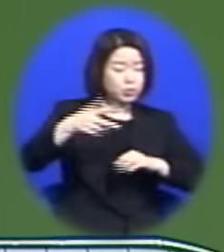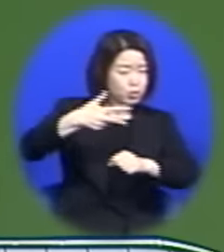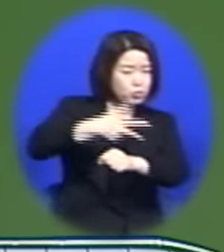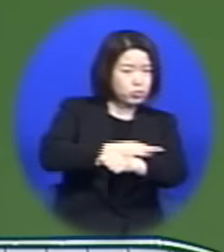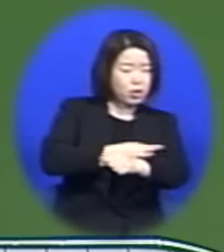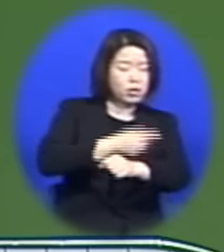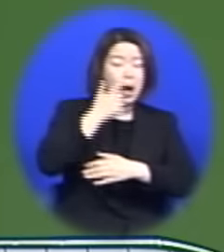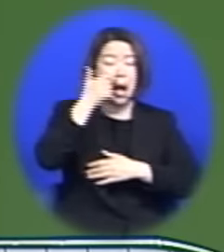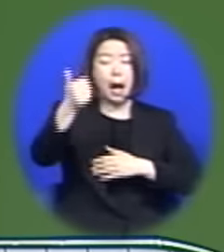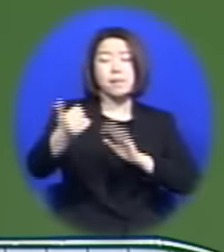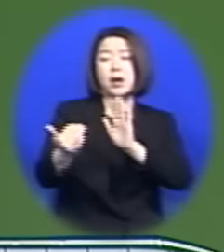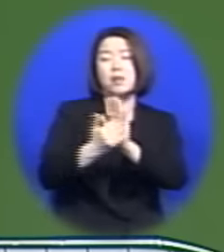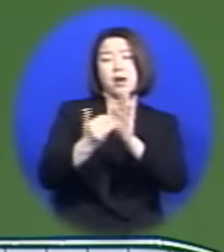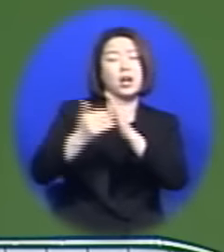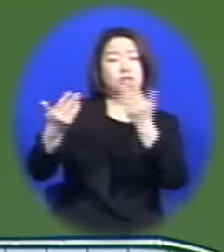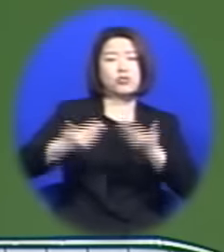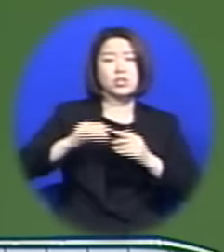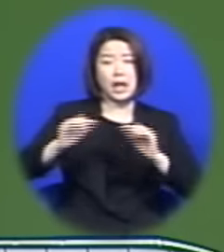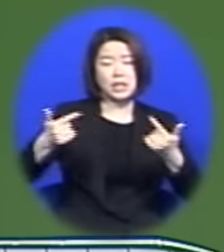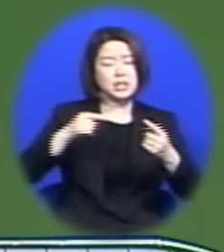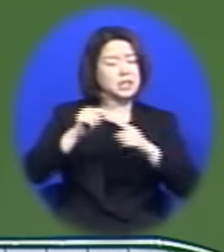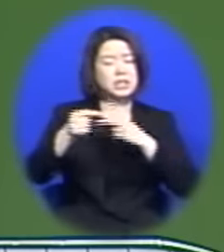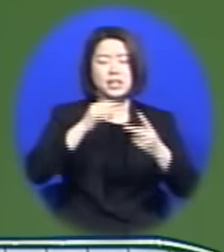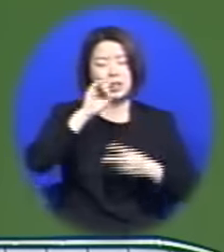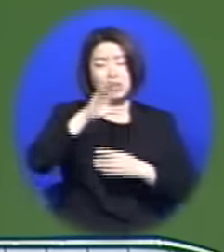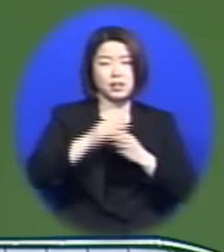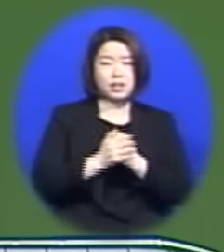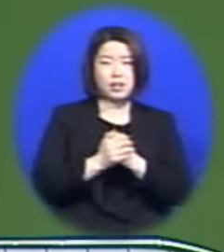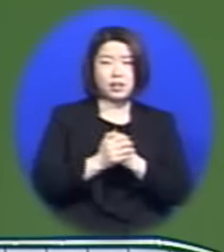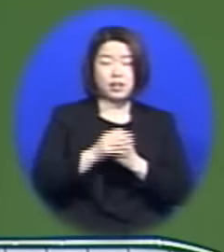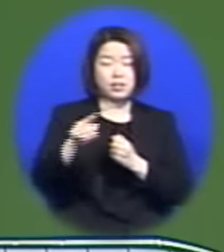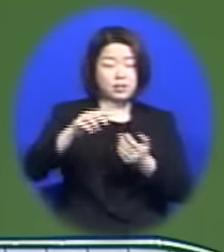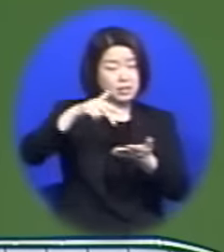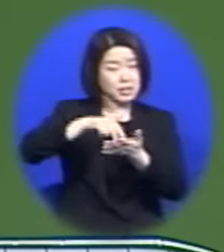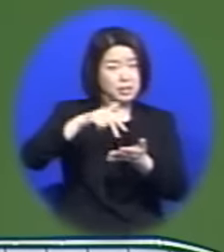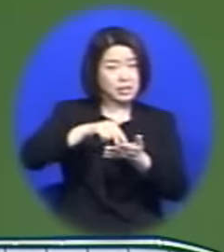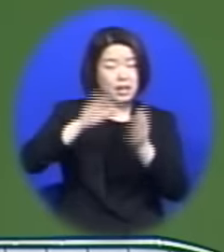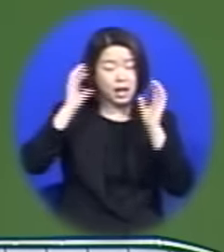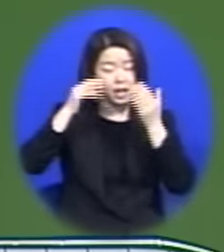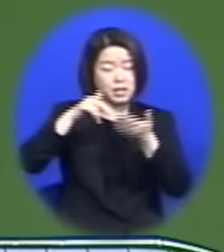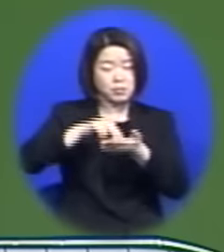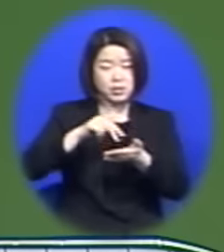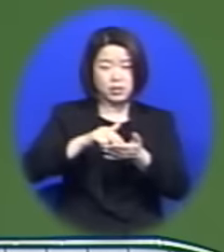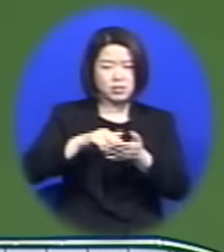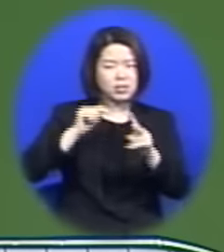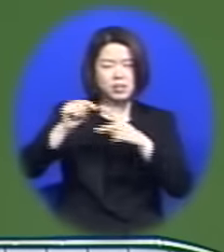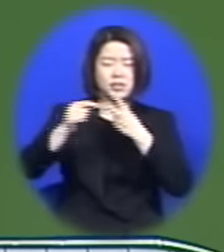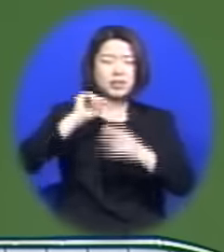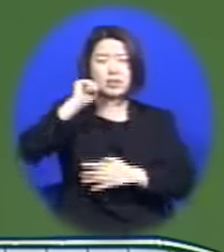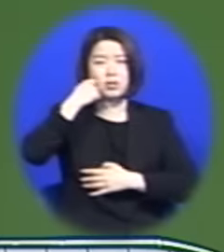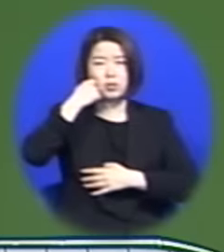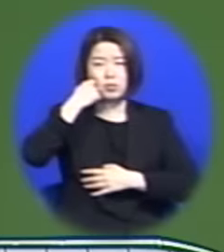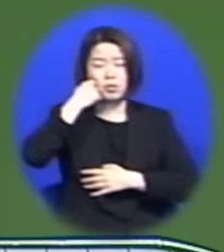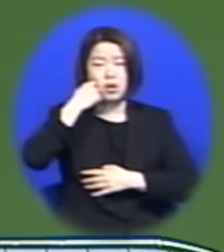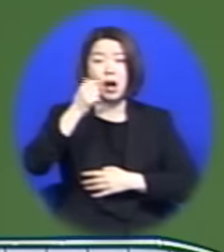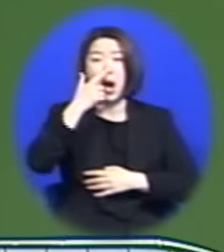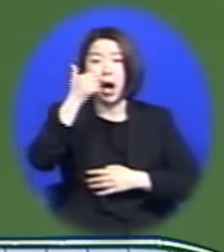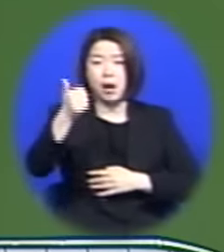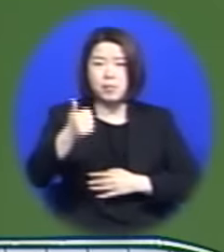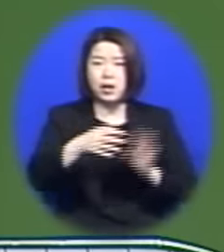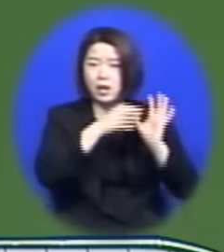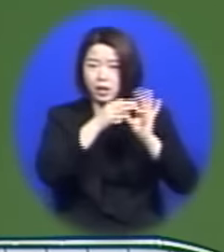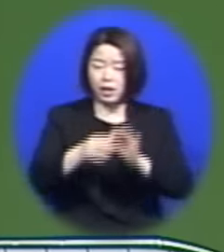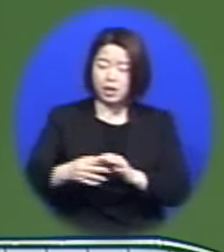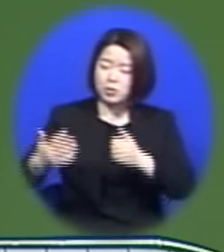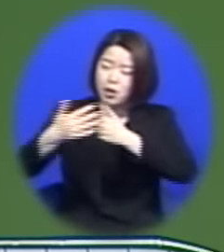주지 않을까 그것은이 아이가 도무지 이해할 수가 없어요 아빠가 그냥 계속해서 끌어안고